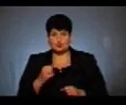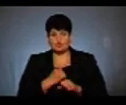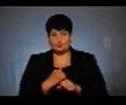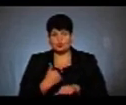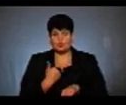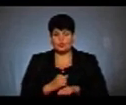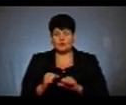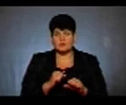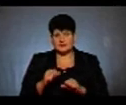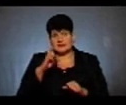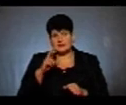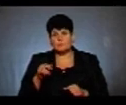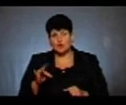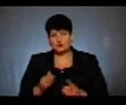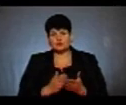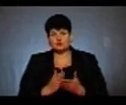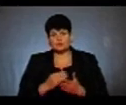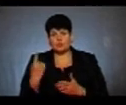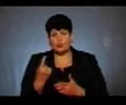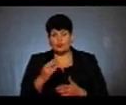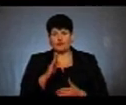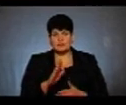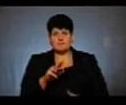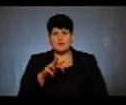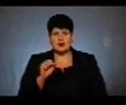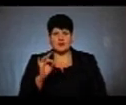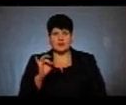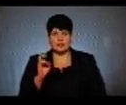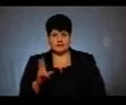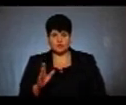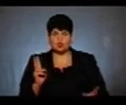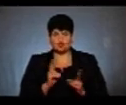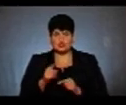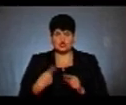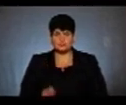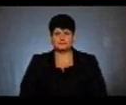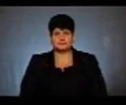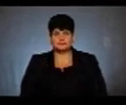управління Держпродспоживслужби в області Володимиром Марківим. До зустрічі в ефірі.